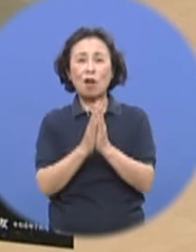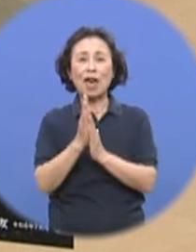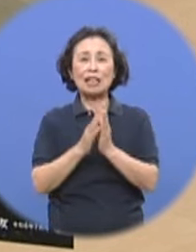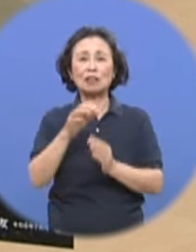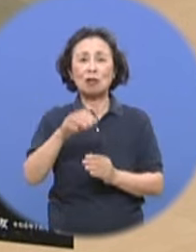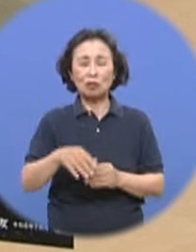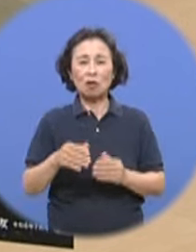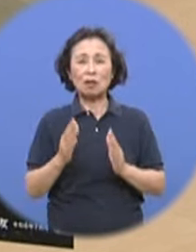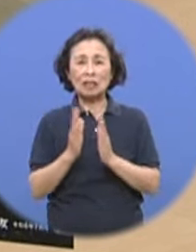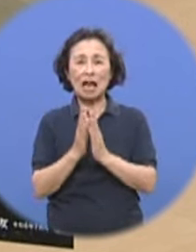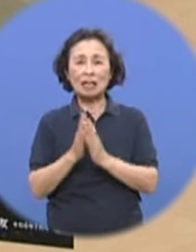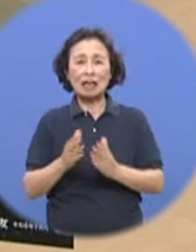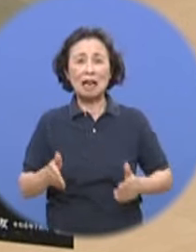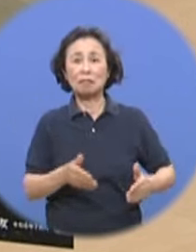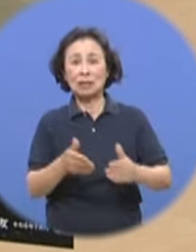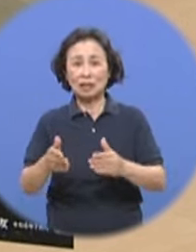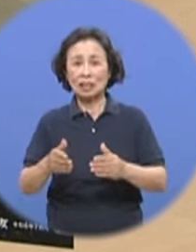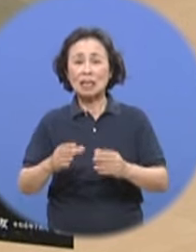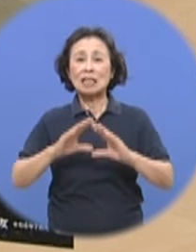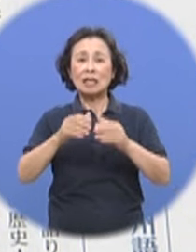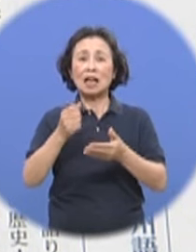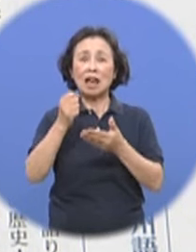産登録20周年です。